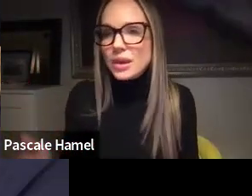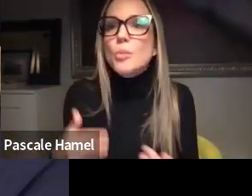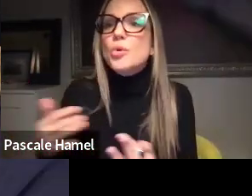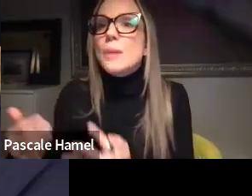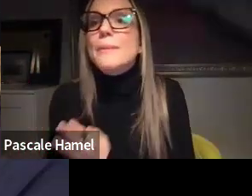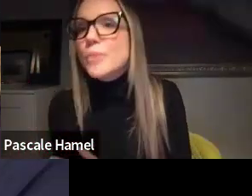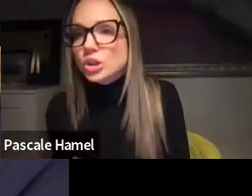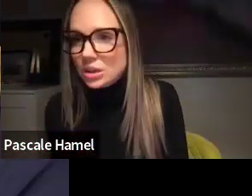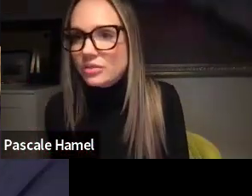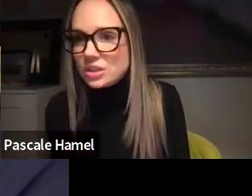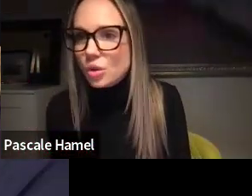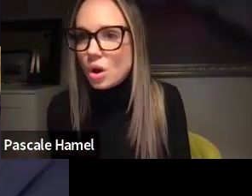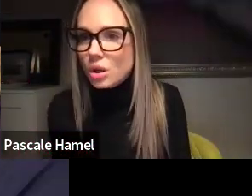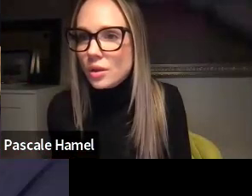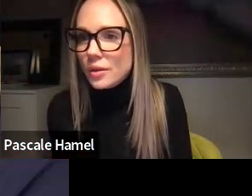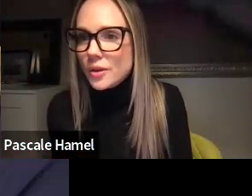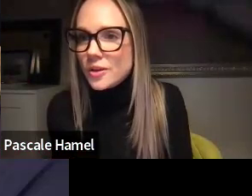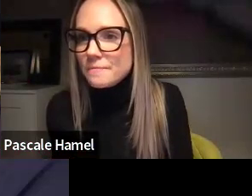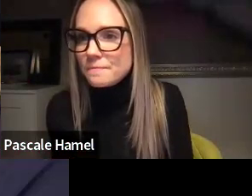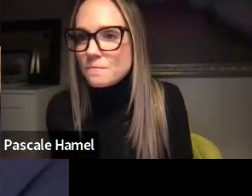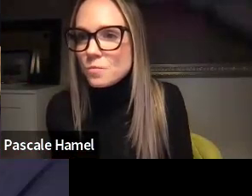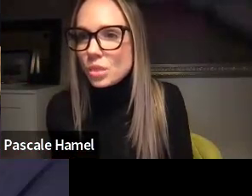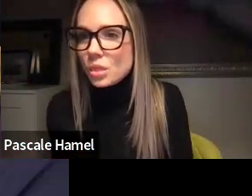aller souper, on peut quand même porter notre veston noir.